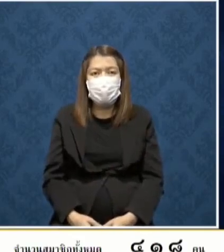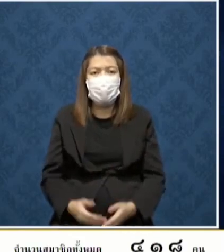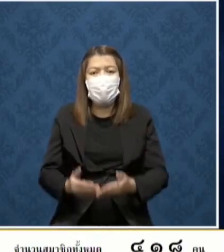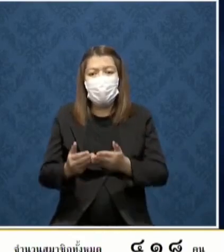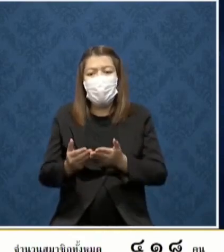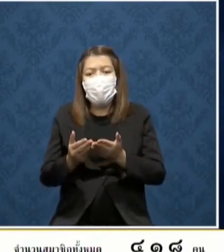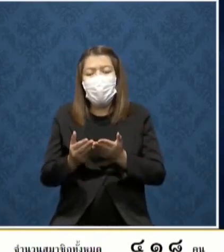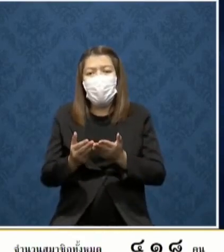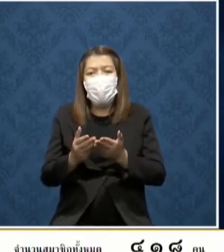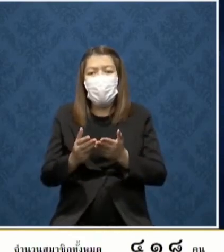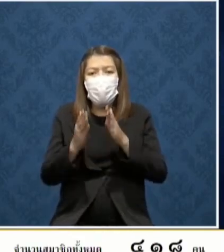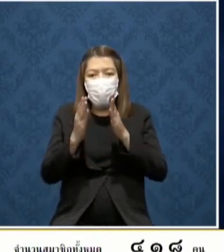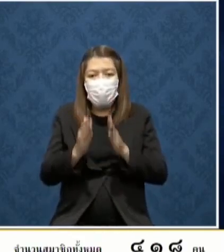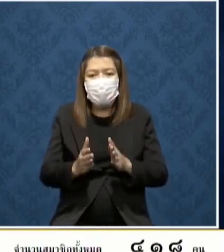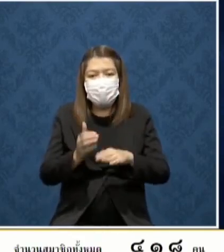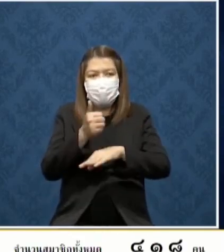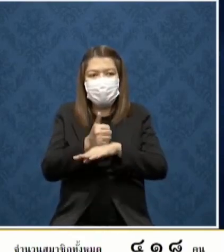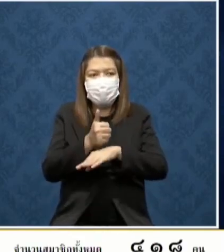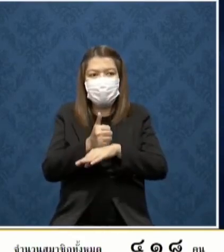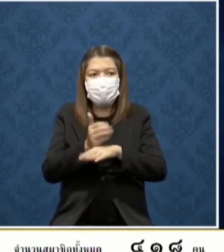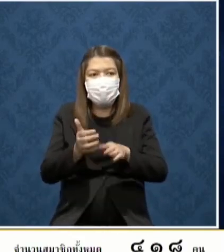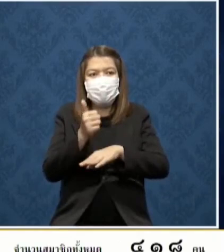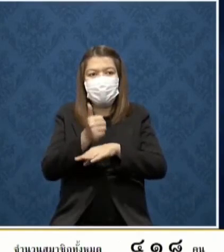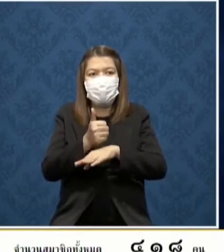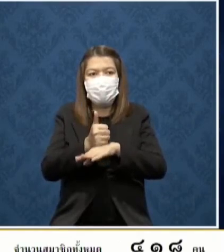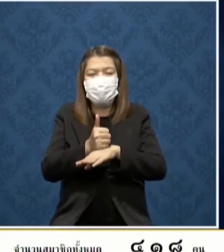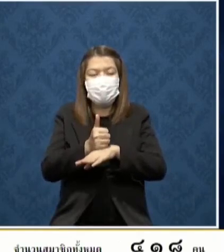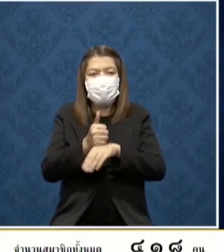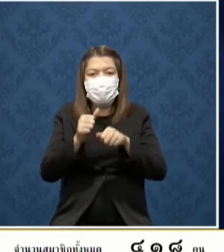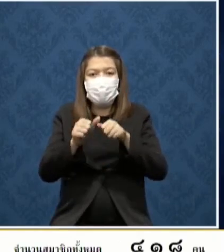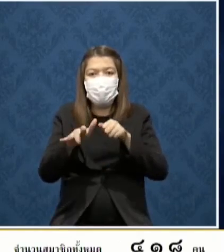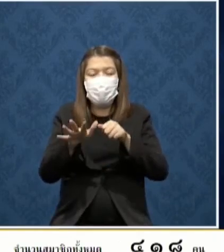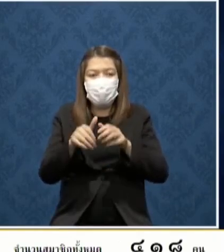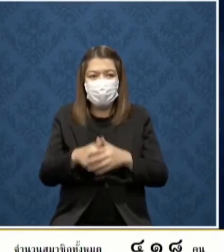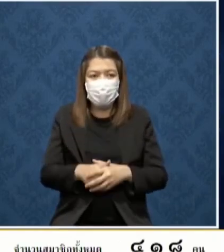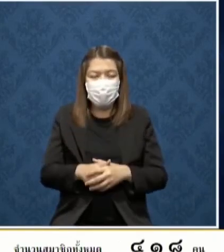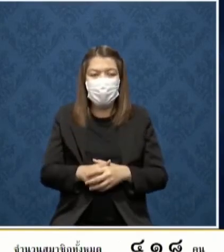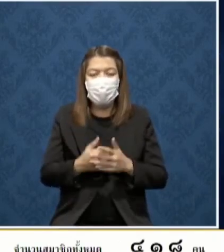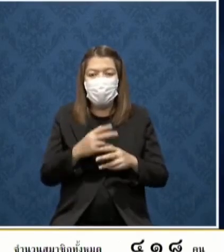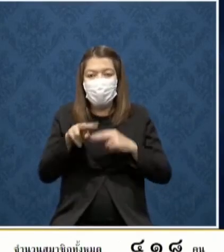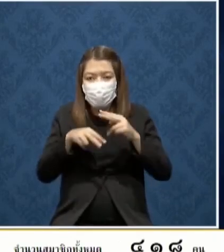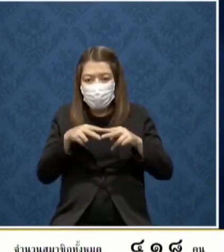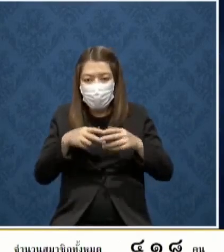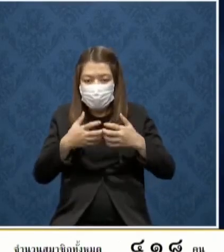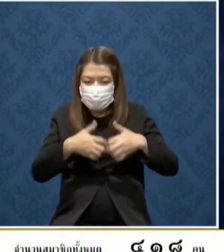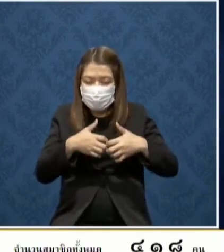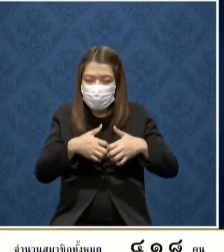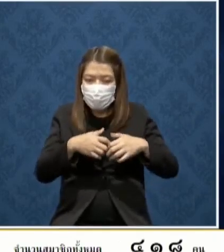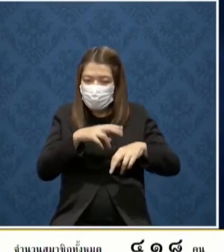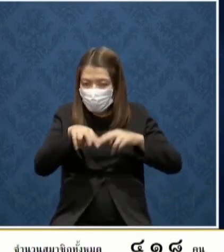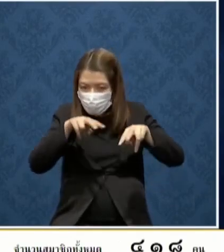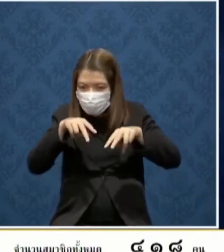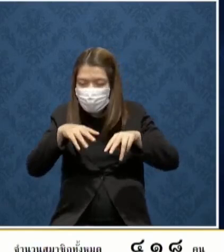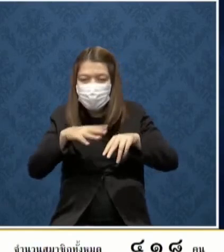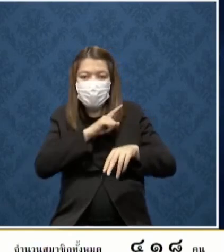อยู่บนเรือใวันนั้นต้นกลเรือนมีหน้าที่ทจะควบคุมูแลรักษาเคื่องยนตเครื่องจากใหญ่ใต้แนวน้ำทั้งหมด